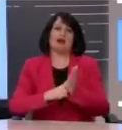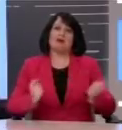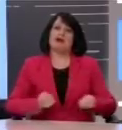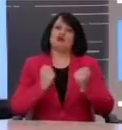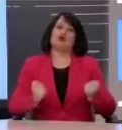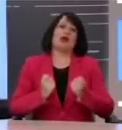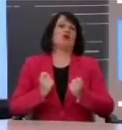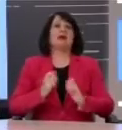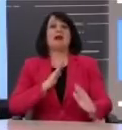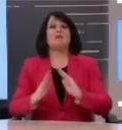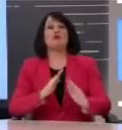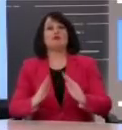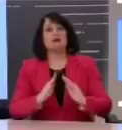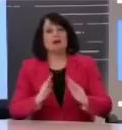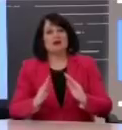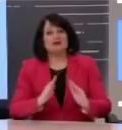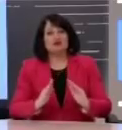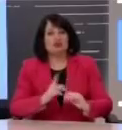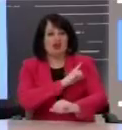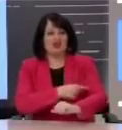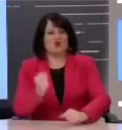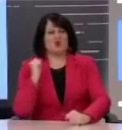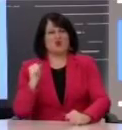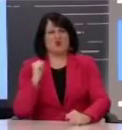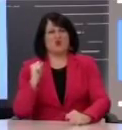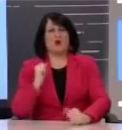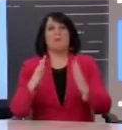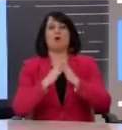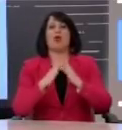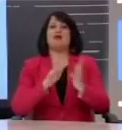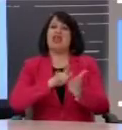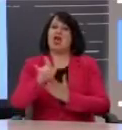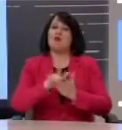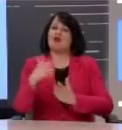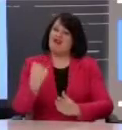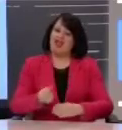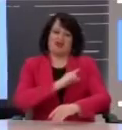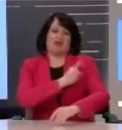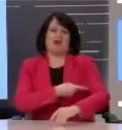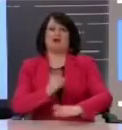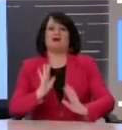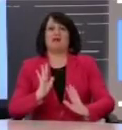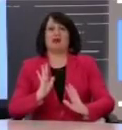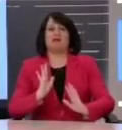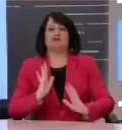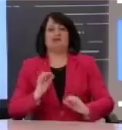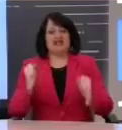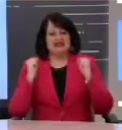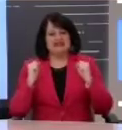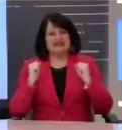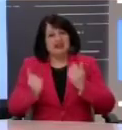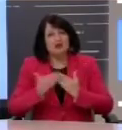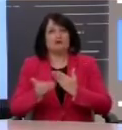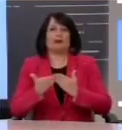να διασφαλίσουμε δηλαδή την αποτρεπτική ικανότητα της πολεμικής μας αεροπορίας, την αποτρεπτική ισχύ,